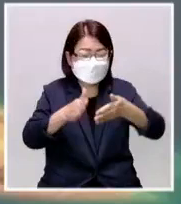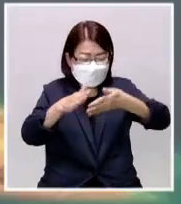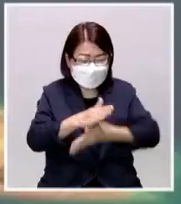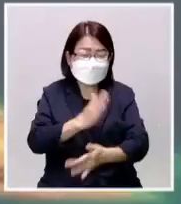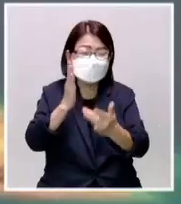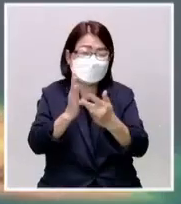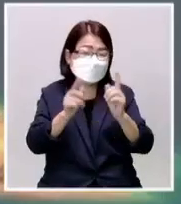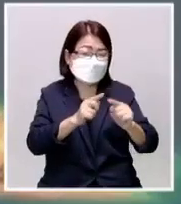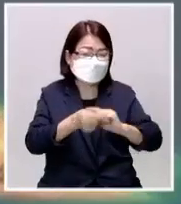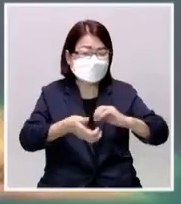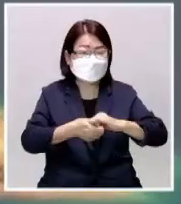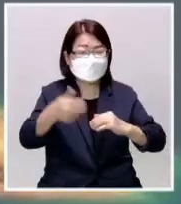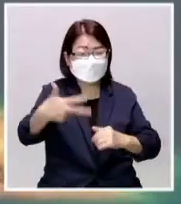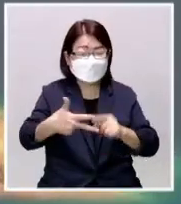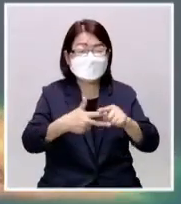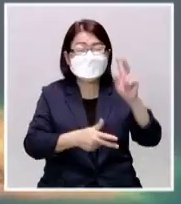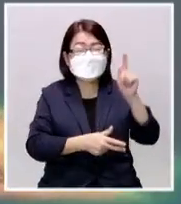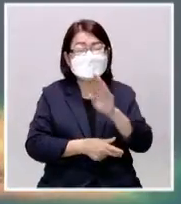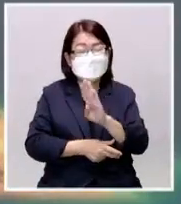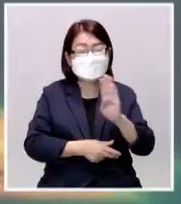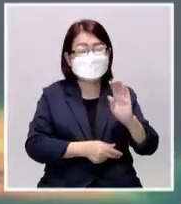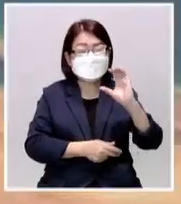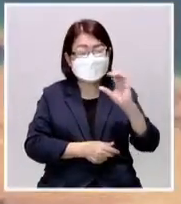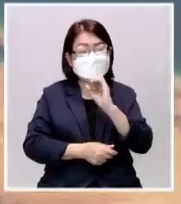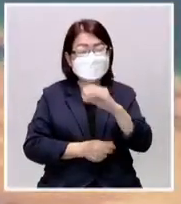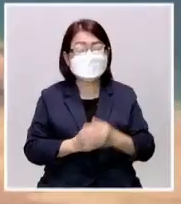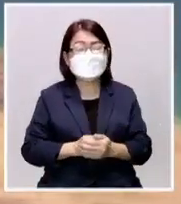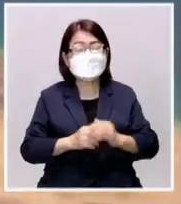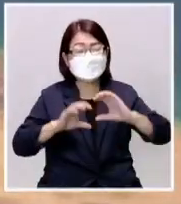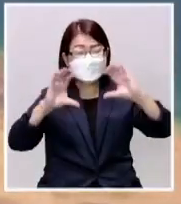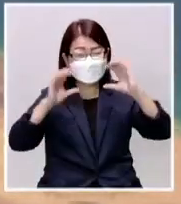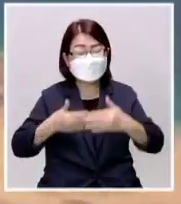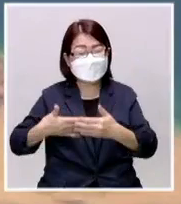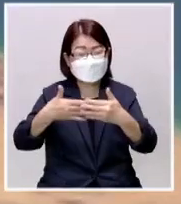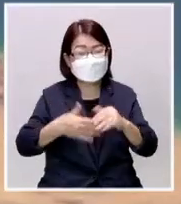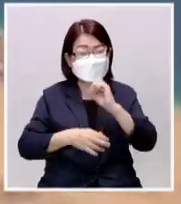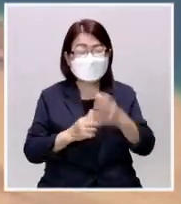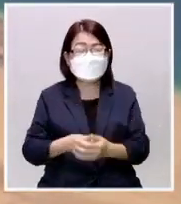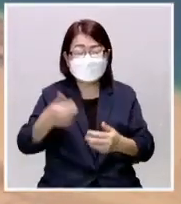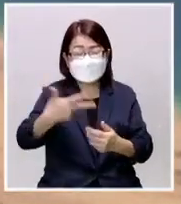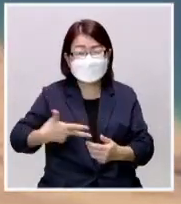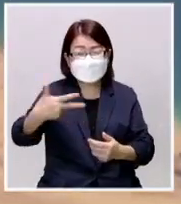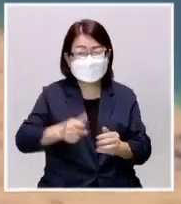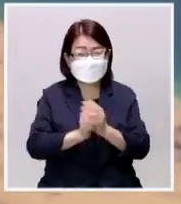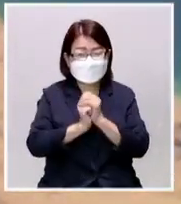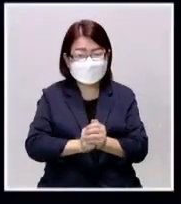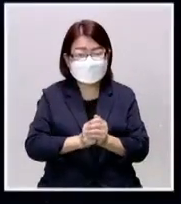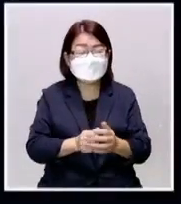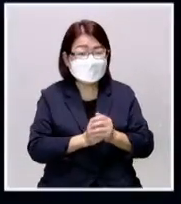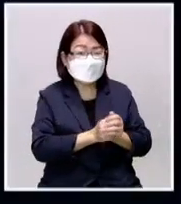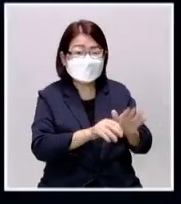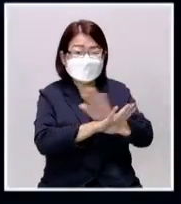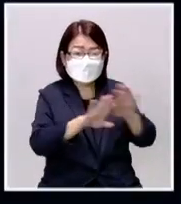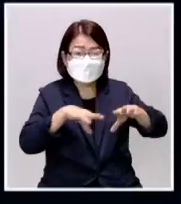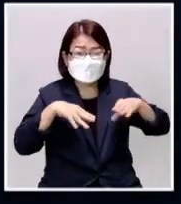สามชาินี้ด้วยสัขาว BPC รายงานว่าแวารักษบานสหรฐบาาเข้ตรงนี้ไมได้เป็นการต่อต้านจนก็จริแต่มัได้